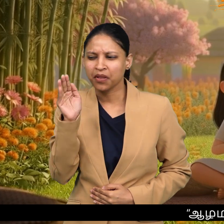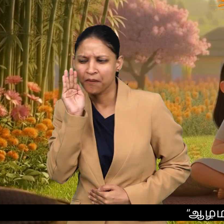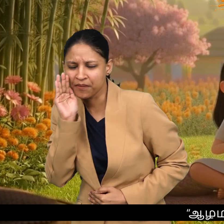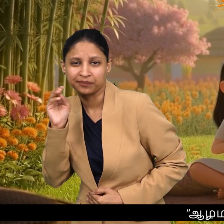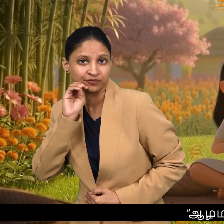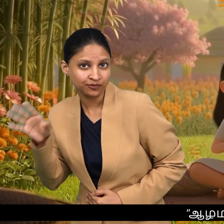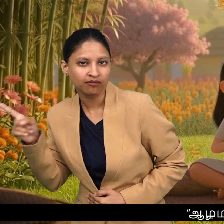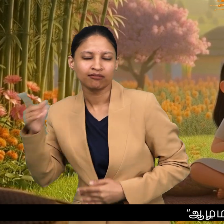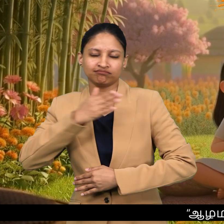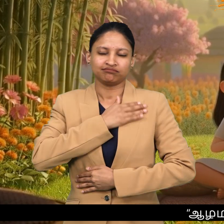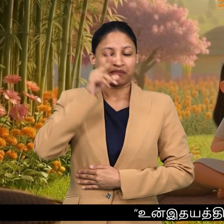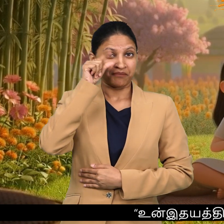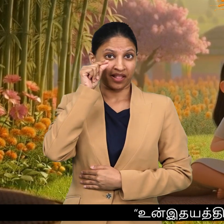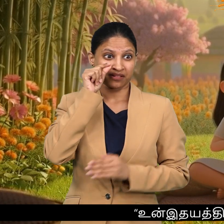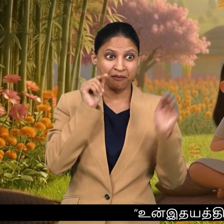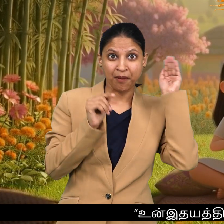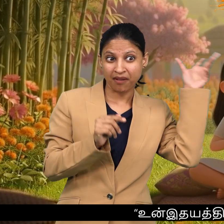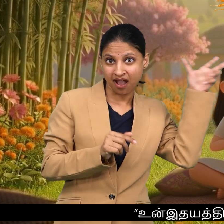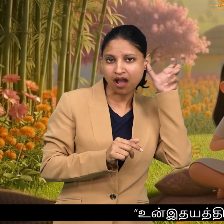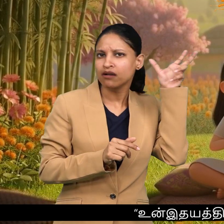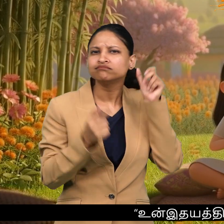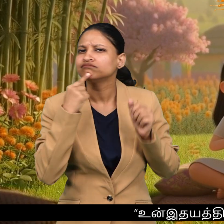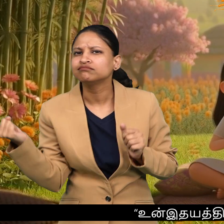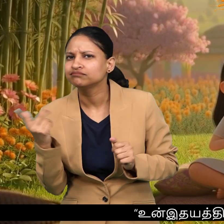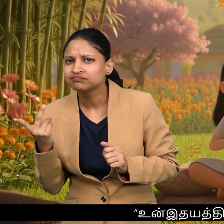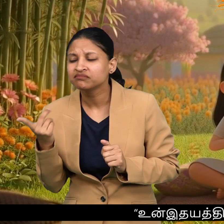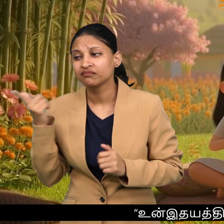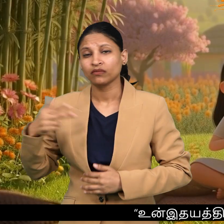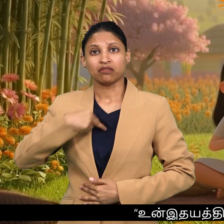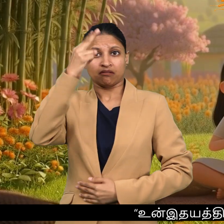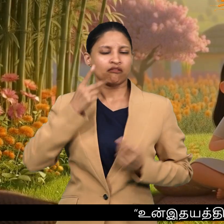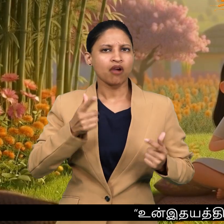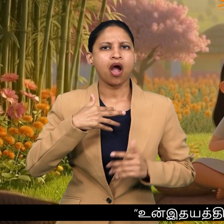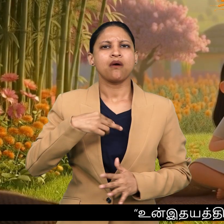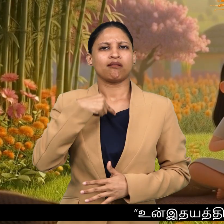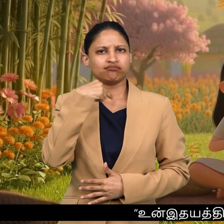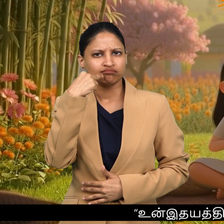ஆழமாக மூச்சு எடு. உன் இதயத்தில் அமைதியை உணர்க.